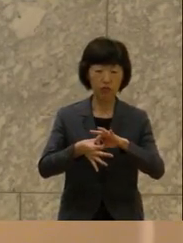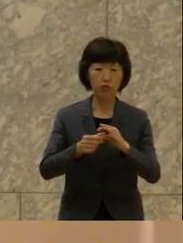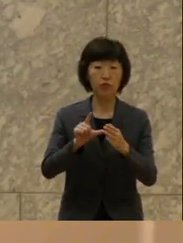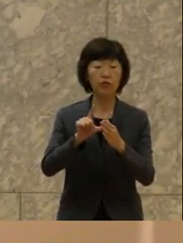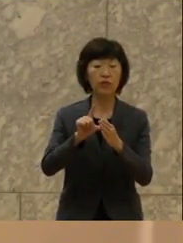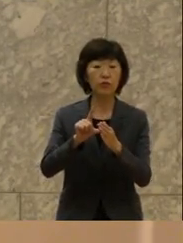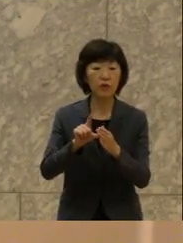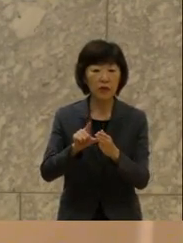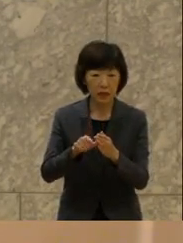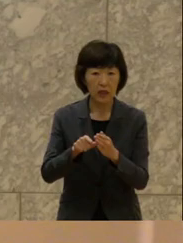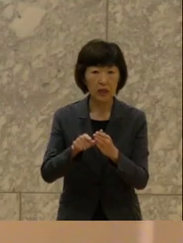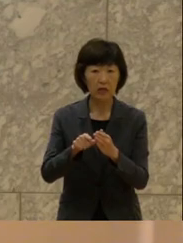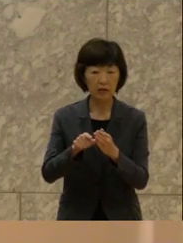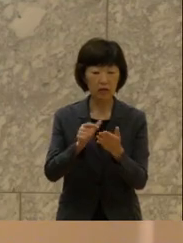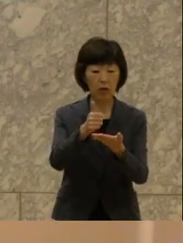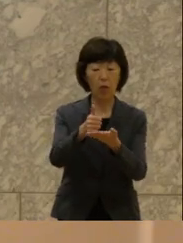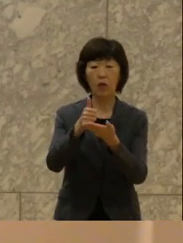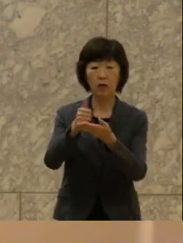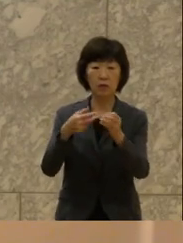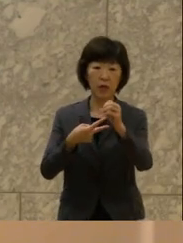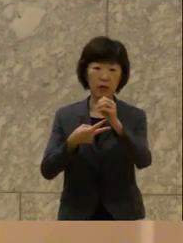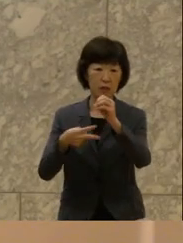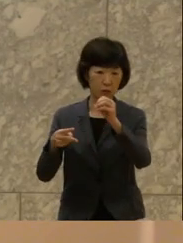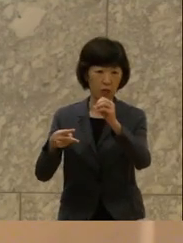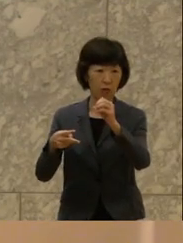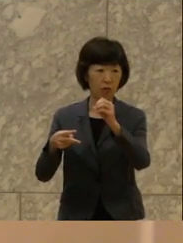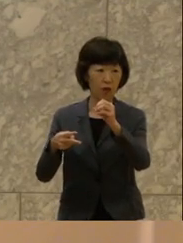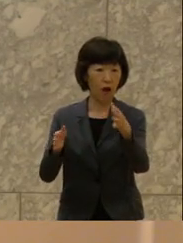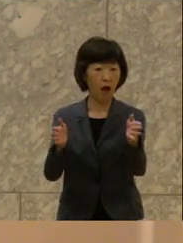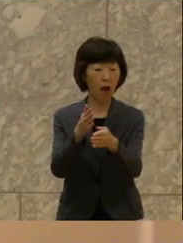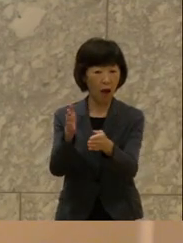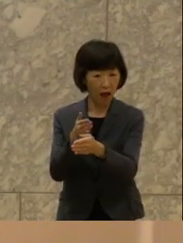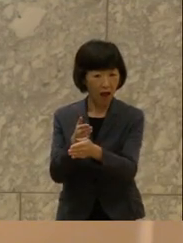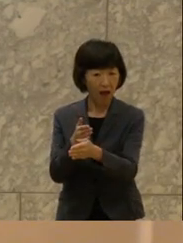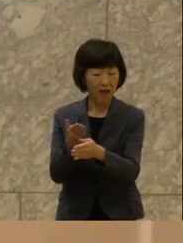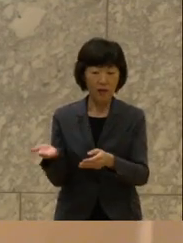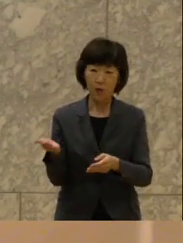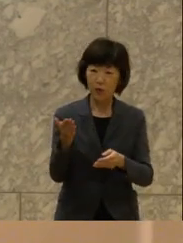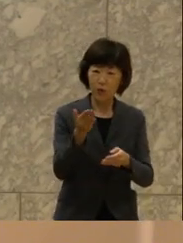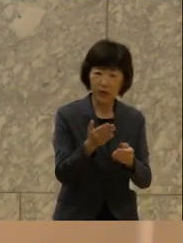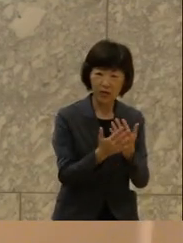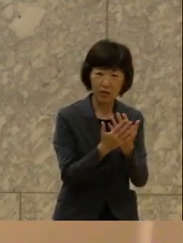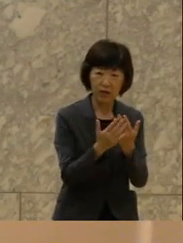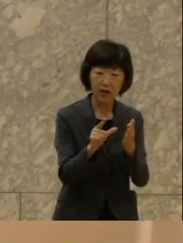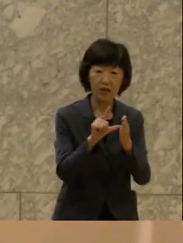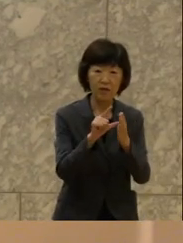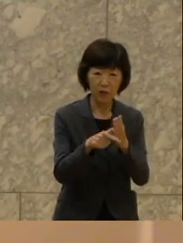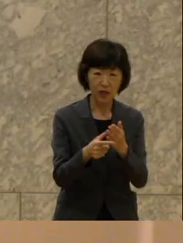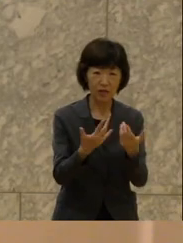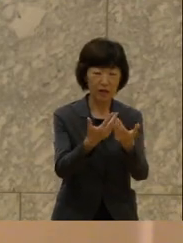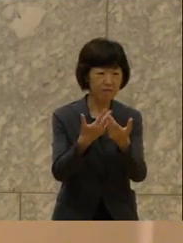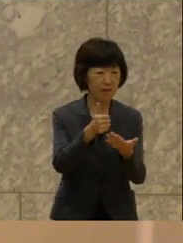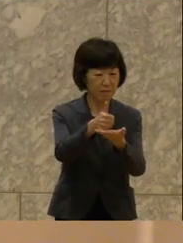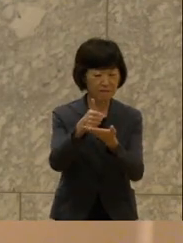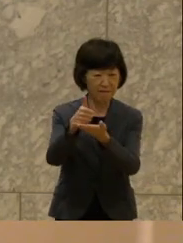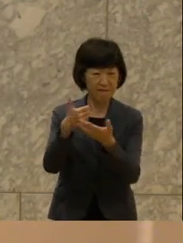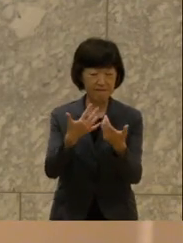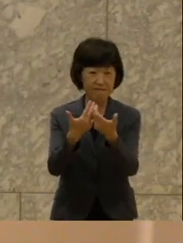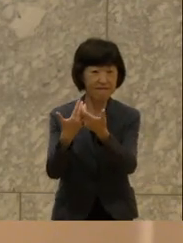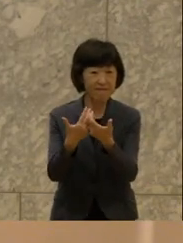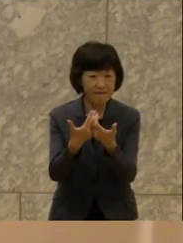無観客だったので次はそのもう満員の客席の中を